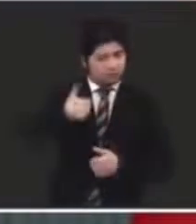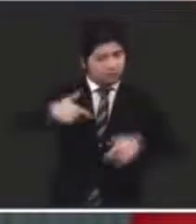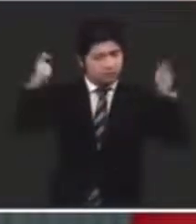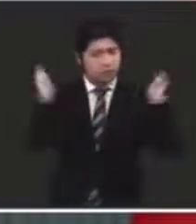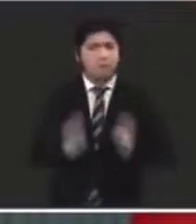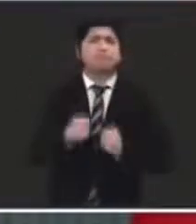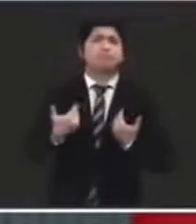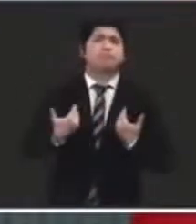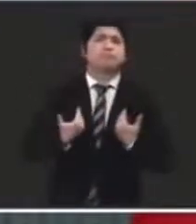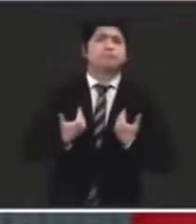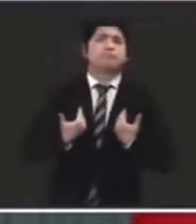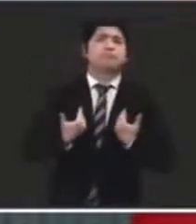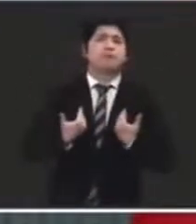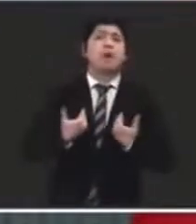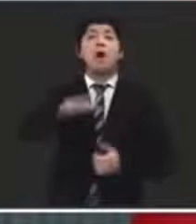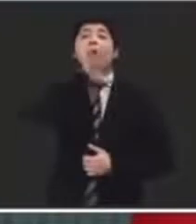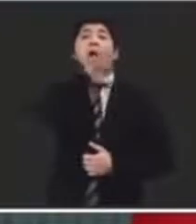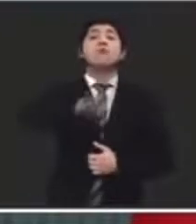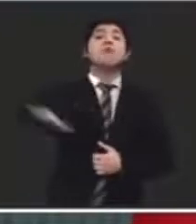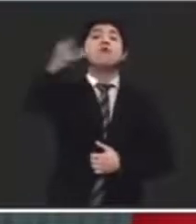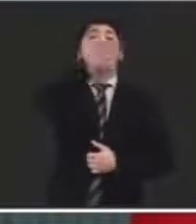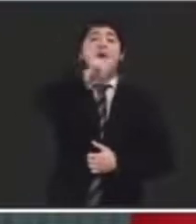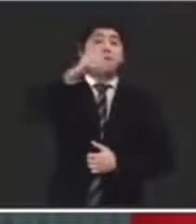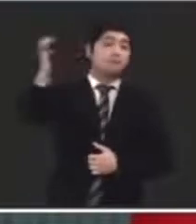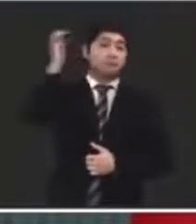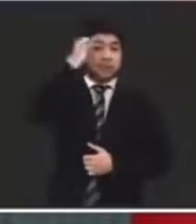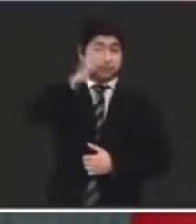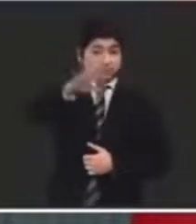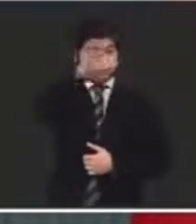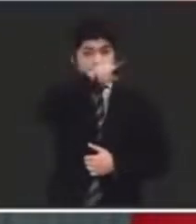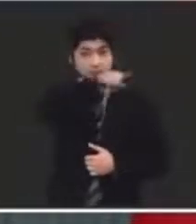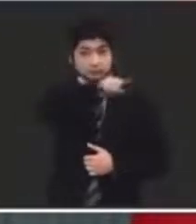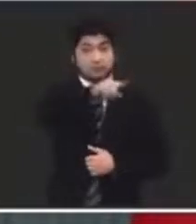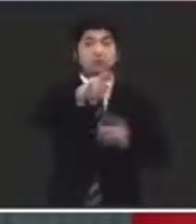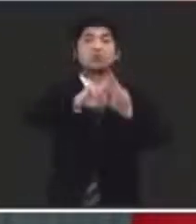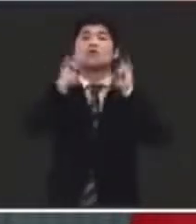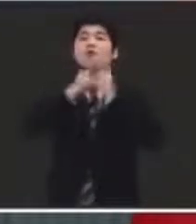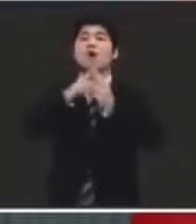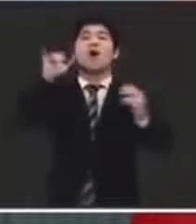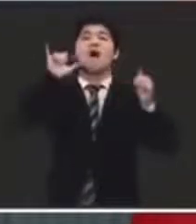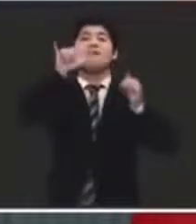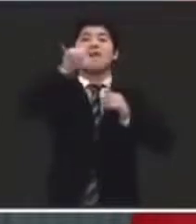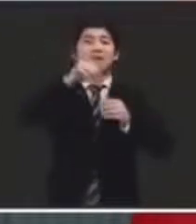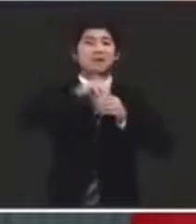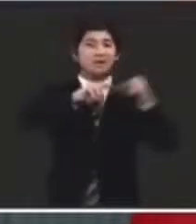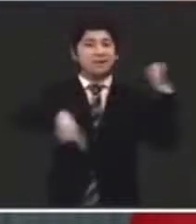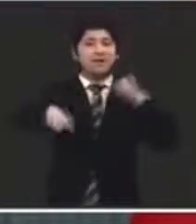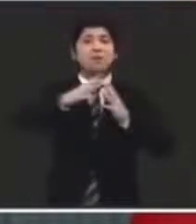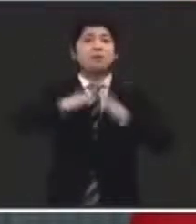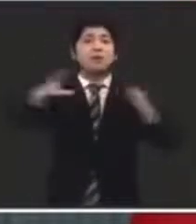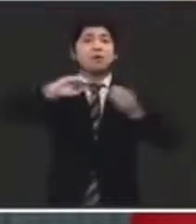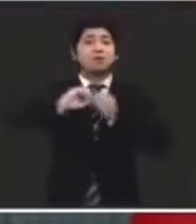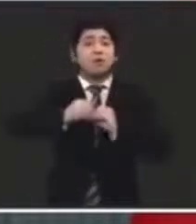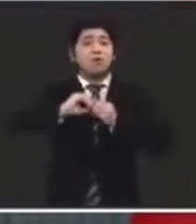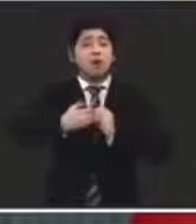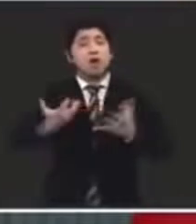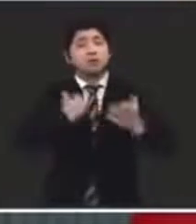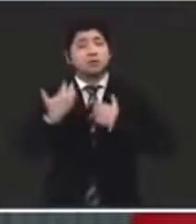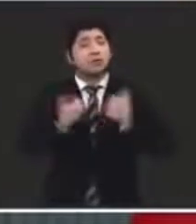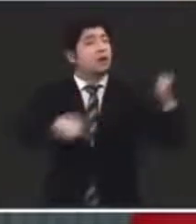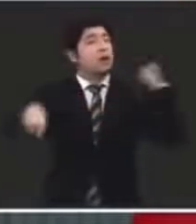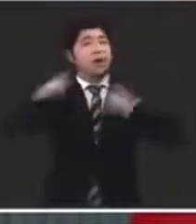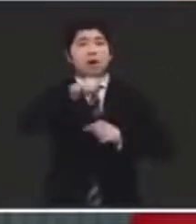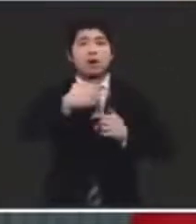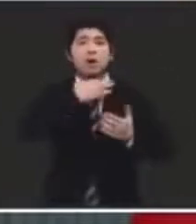yapacağız avrupa'dakiler başta olmak üzere Dünya havacılığı çok ciddi sorunlarla boğuşurken